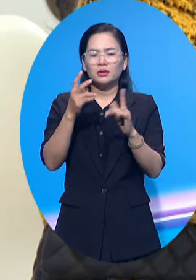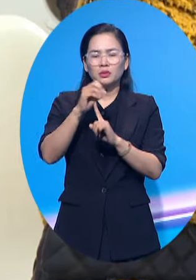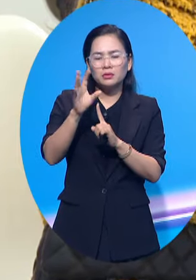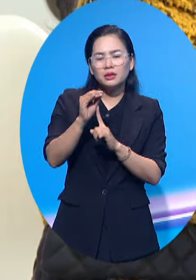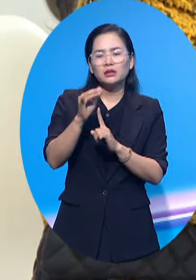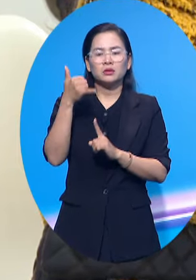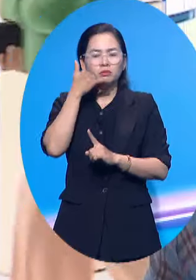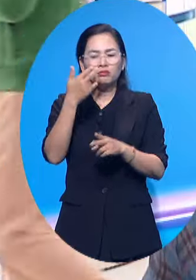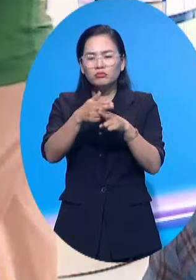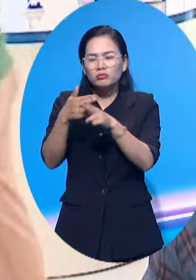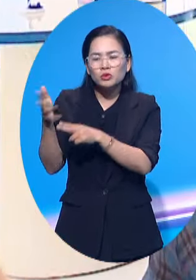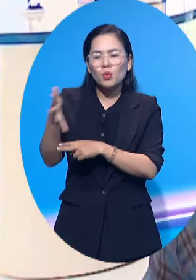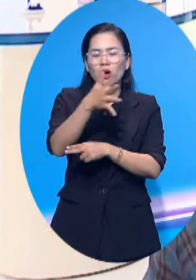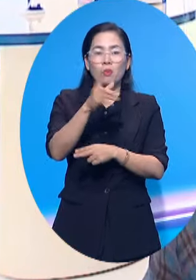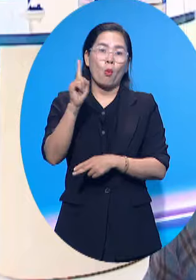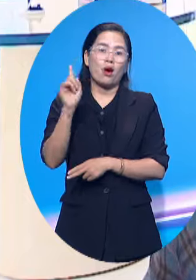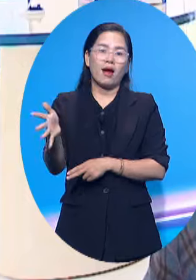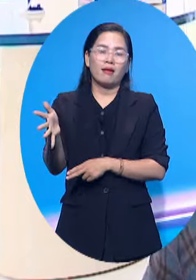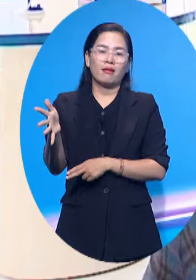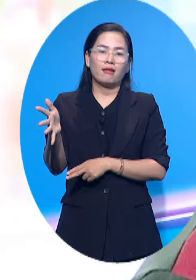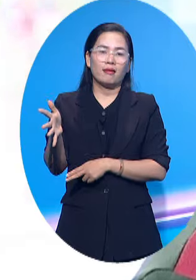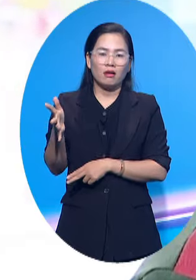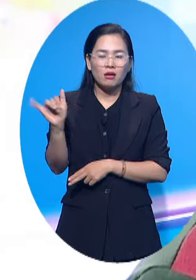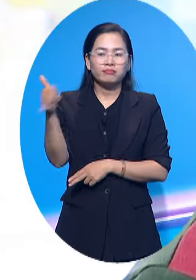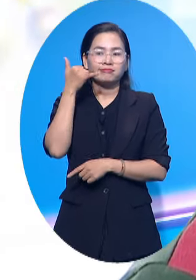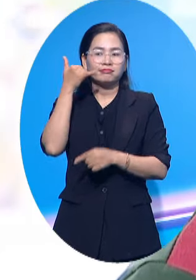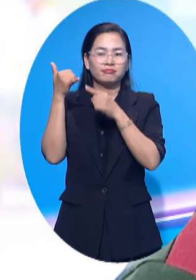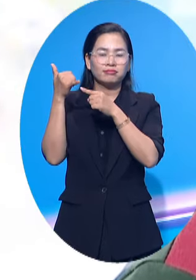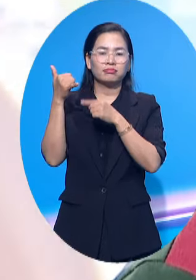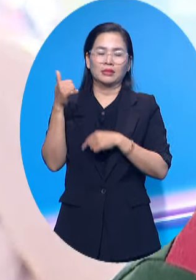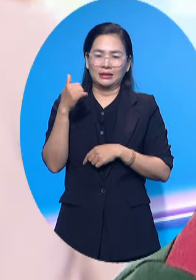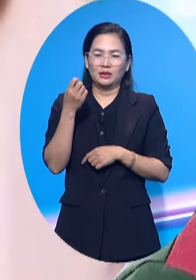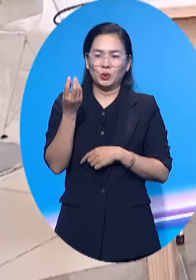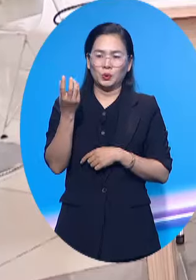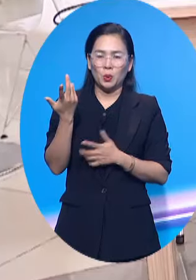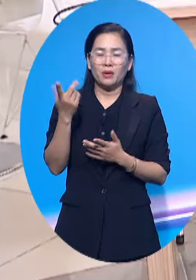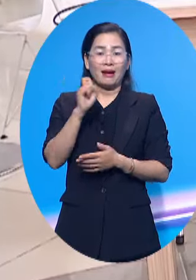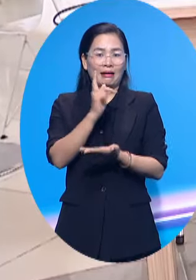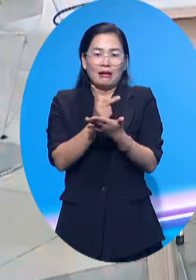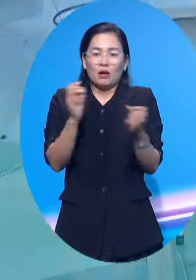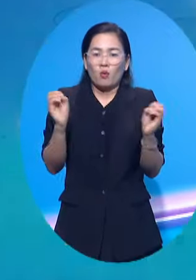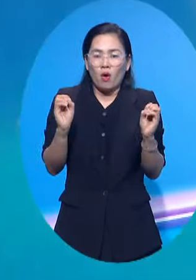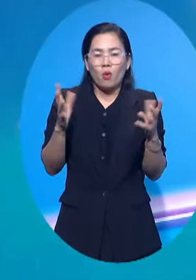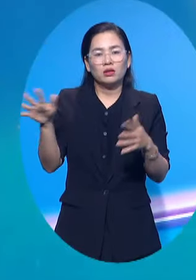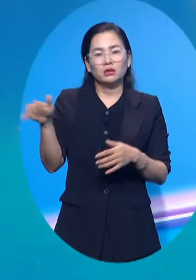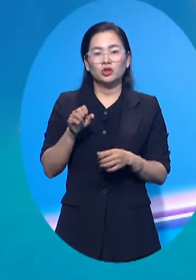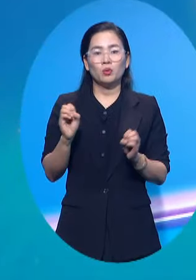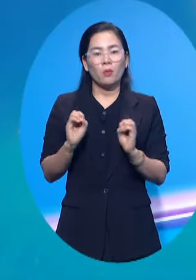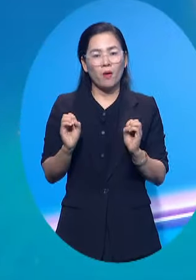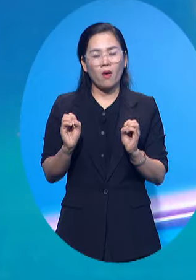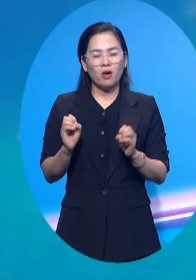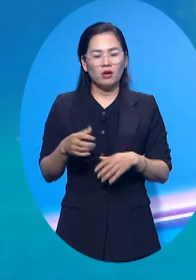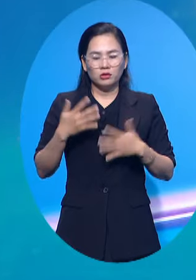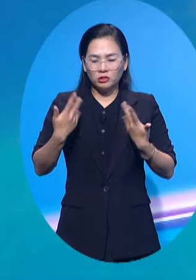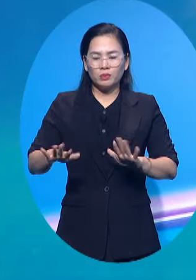bao, trong đó có 1.000 khách hàng với 1.200 thuê bao có phản ánh về việc thuê bao không đăng ký hoặc không còn sử dụng. Sau quá trình làm